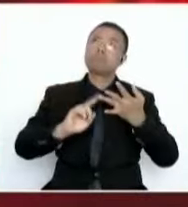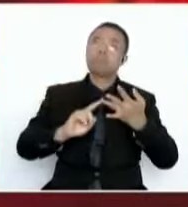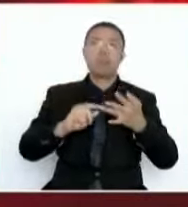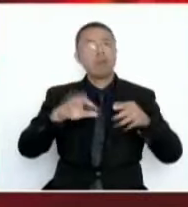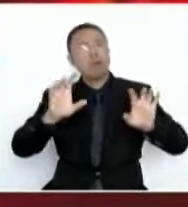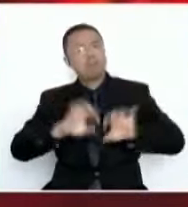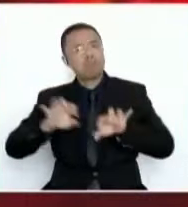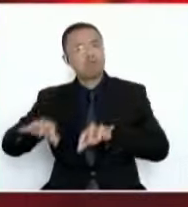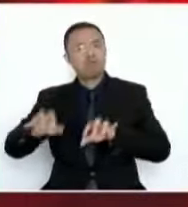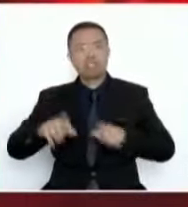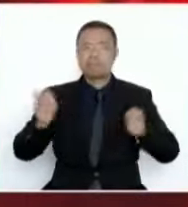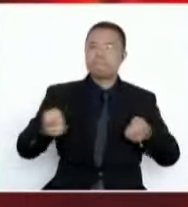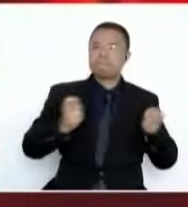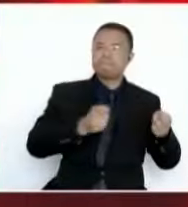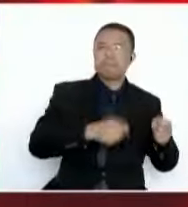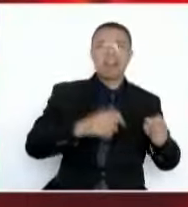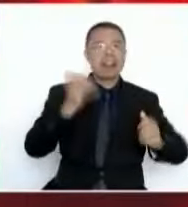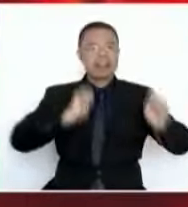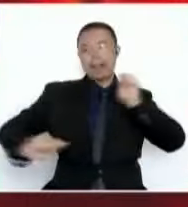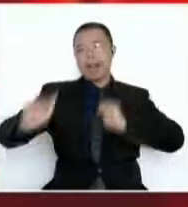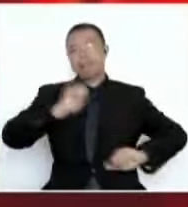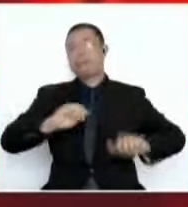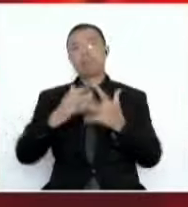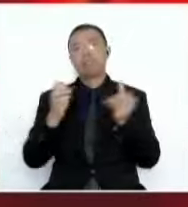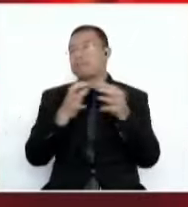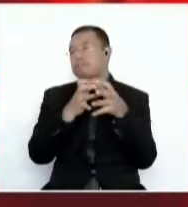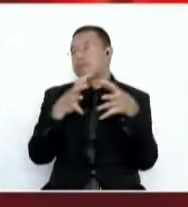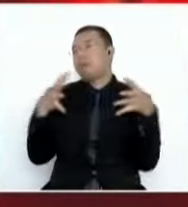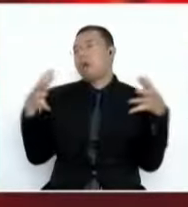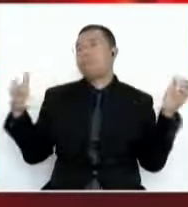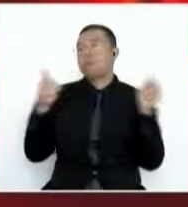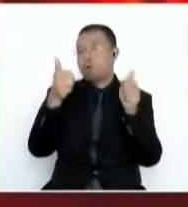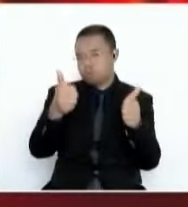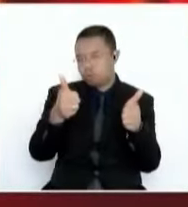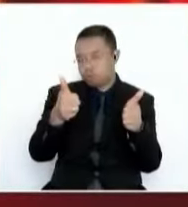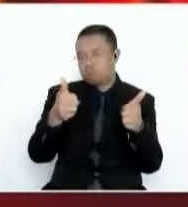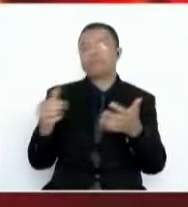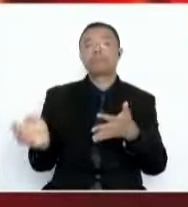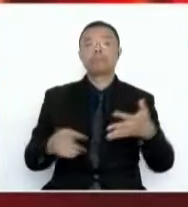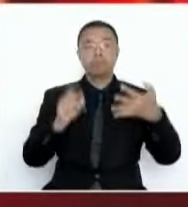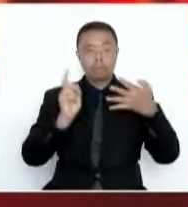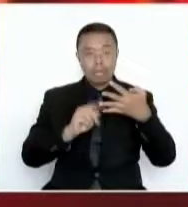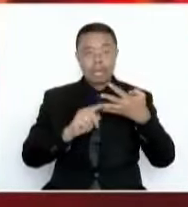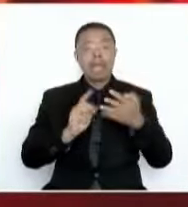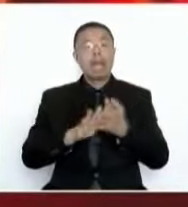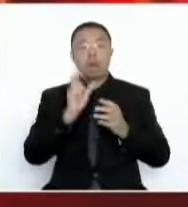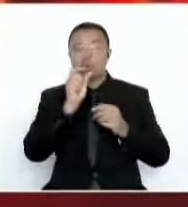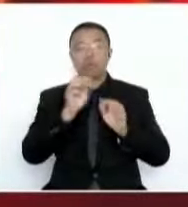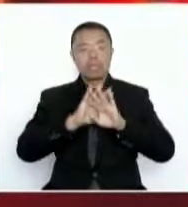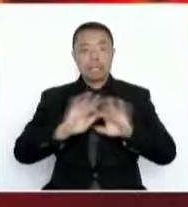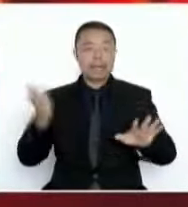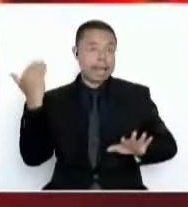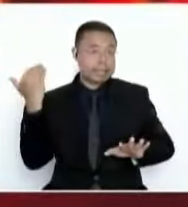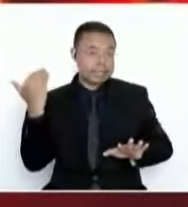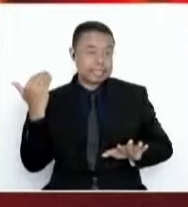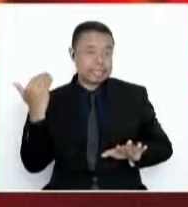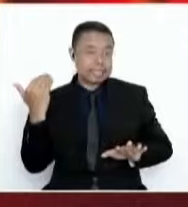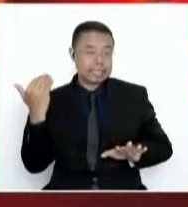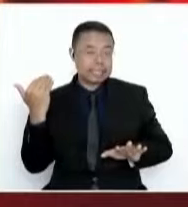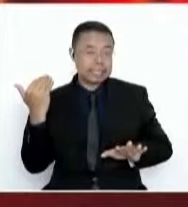musik kemudian seni teater dan lain-l itu bisa dikembangkan secara baik dan berikutnya adalah kesejahteraan bagi tadi ee